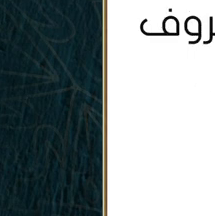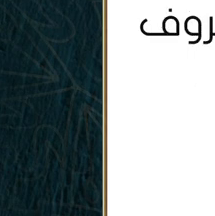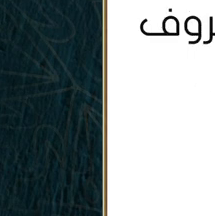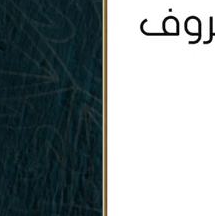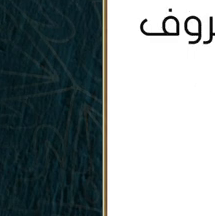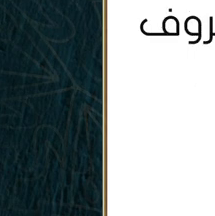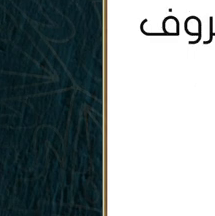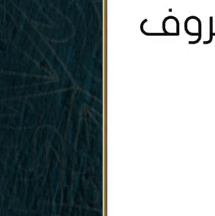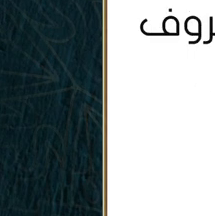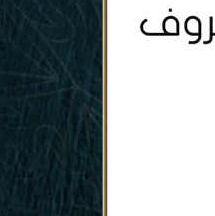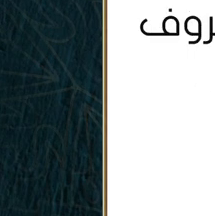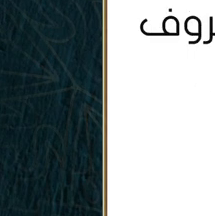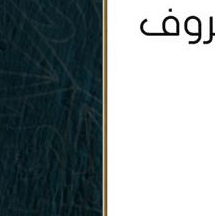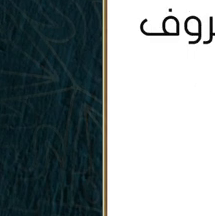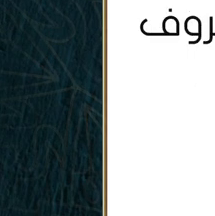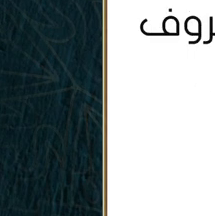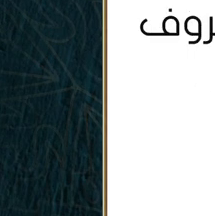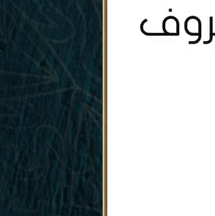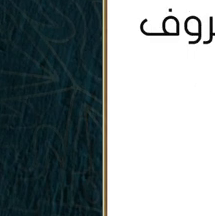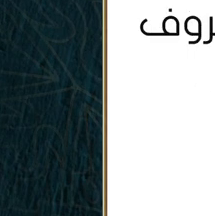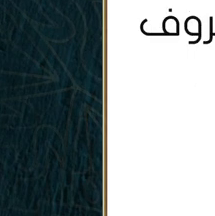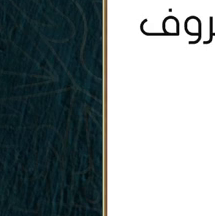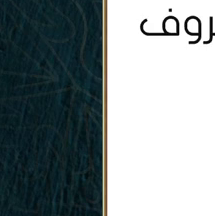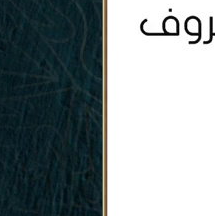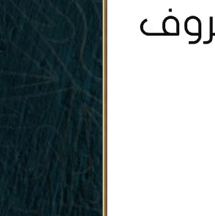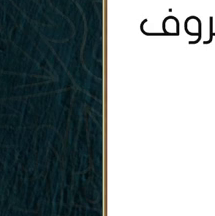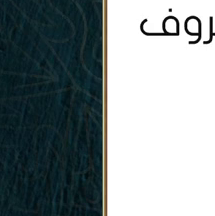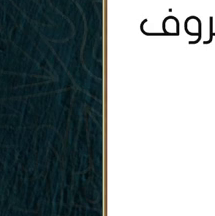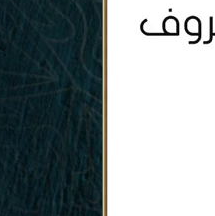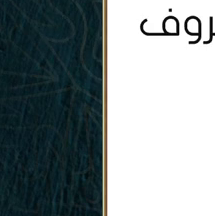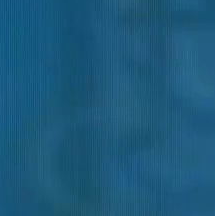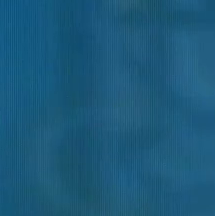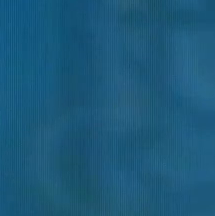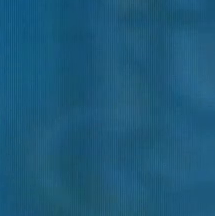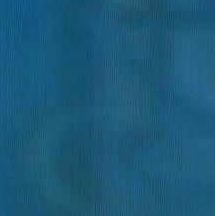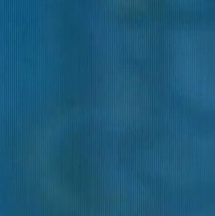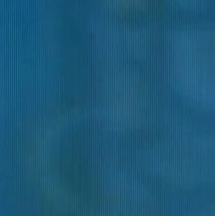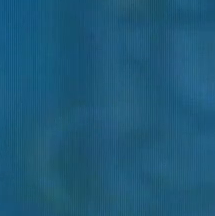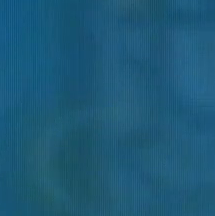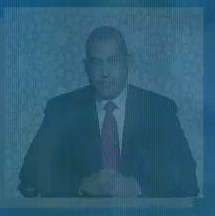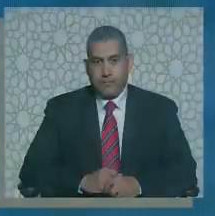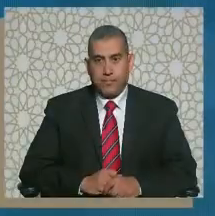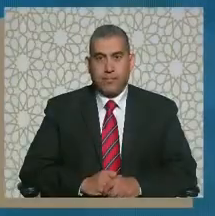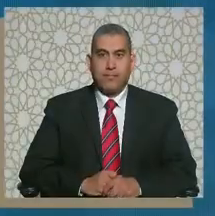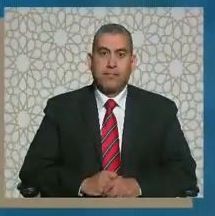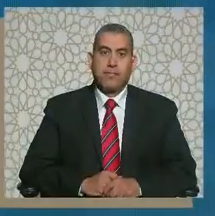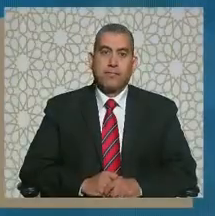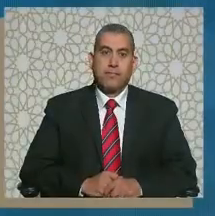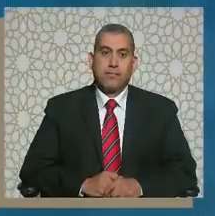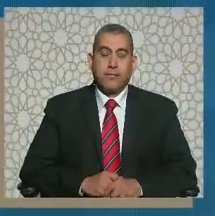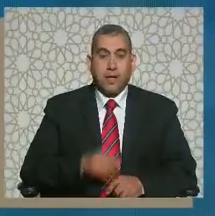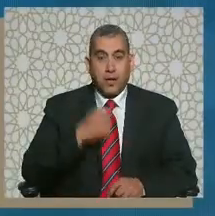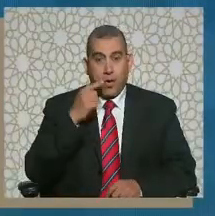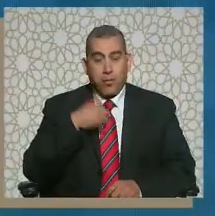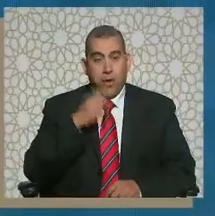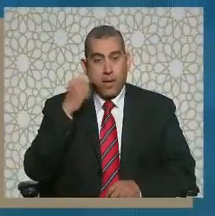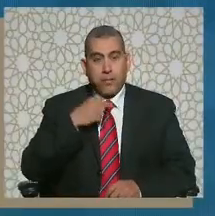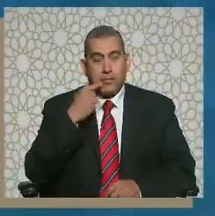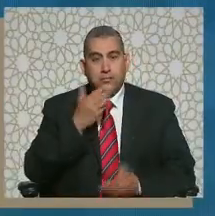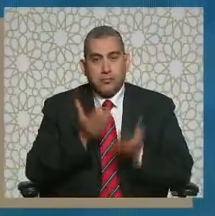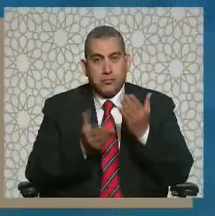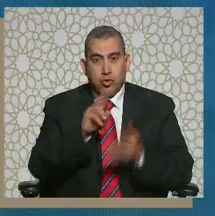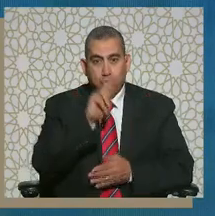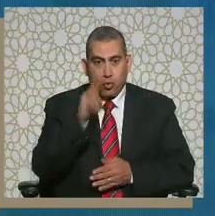سيوزع على عدد اكبر من الفقراء في ظل الظروف الصعبه التي نعيشها الحقيقه ان مش هنقدر نقيس السؤال